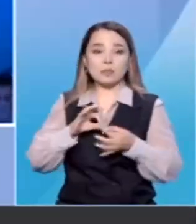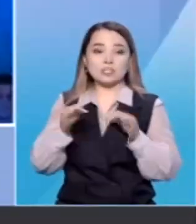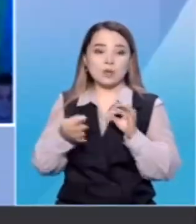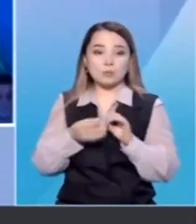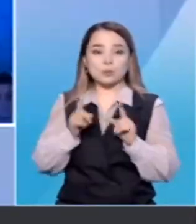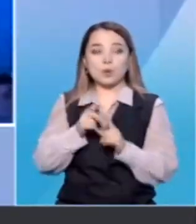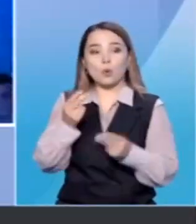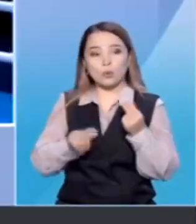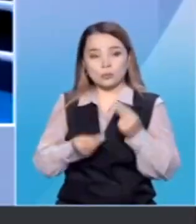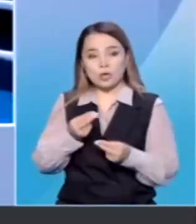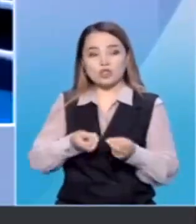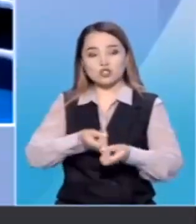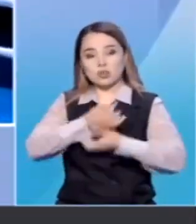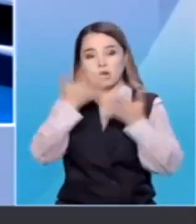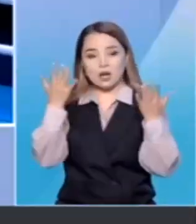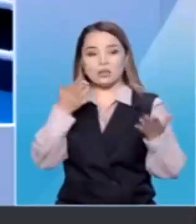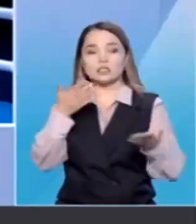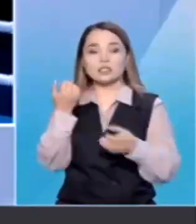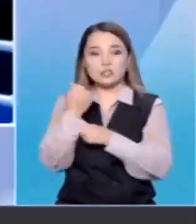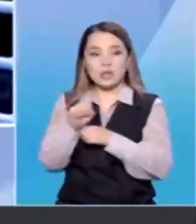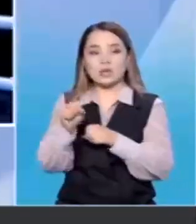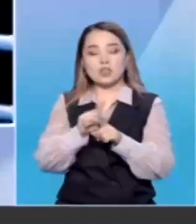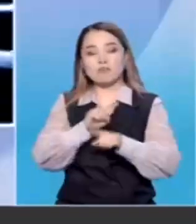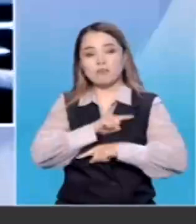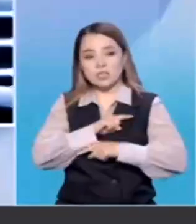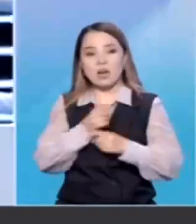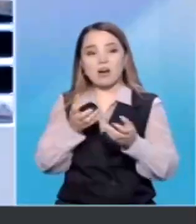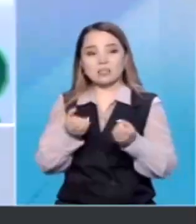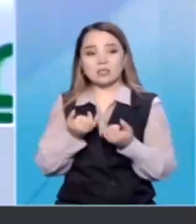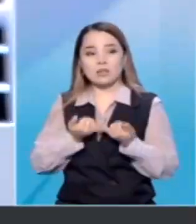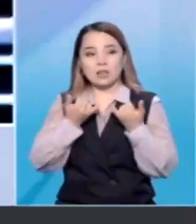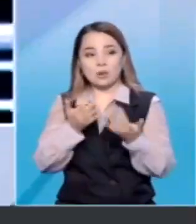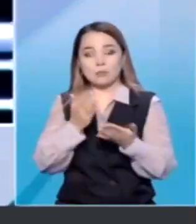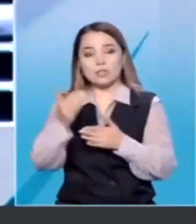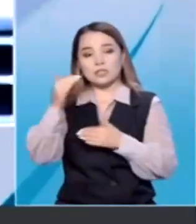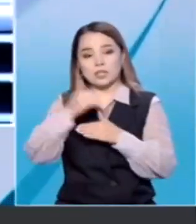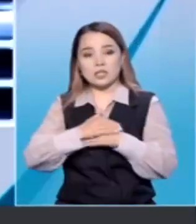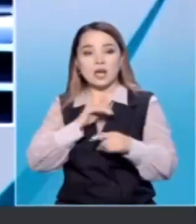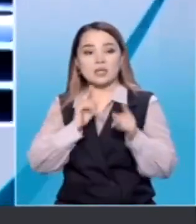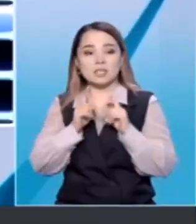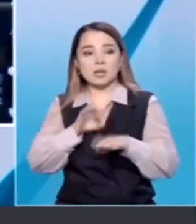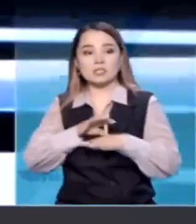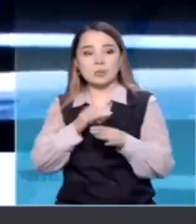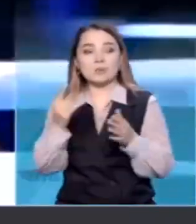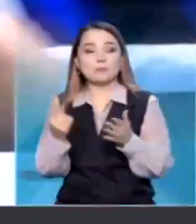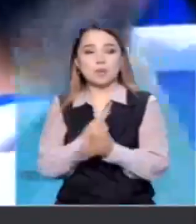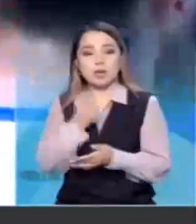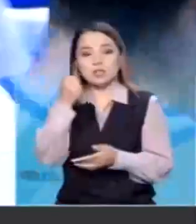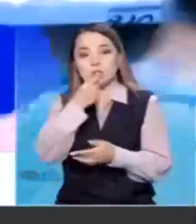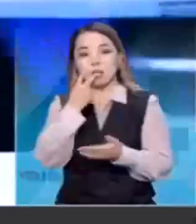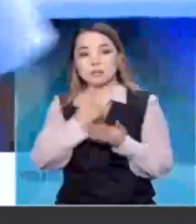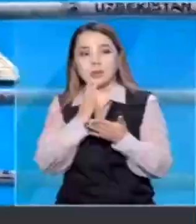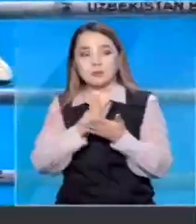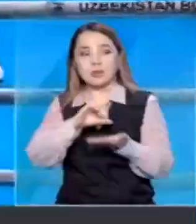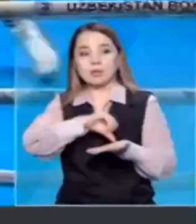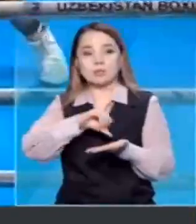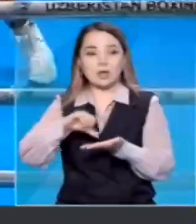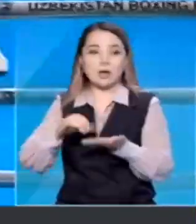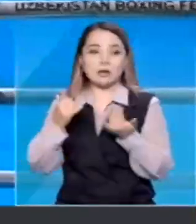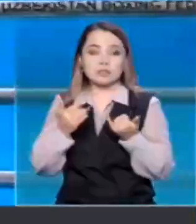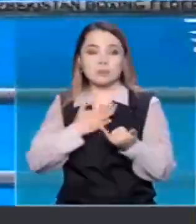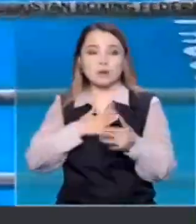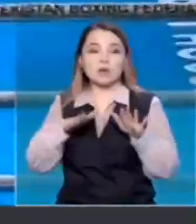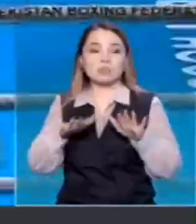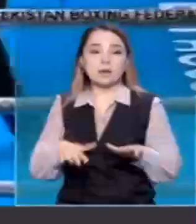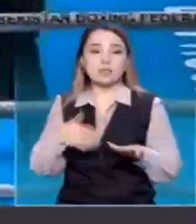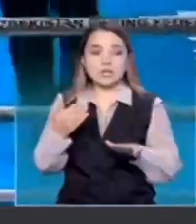да, жарқын жеңісті жолын бастап, финалға жолдама алды. Ал кешкі сессияның алғашқы жұбы Асланбек түсіндірген дәл қазір менің